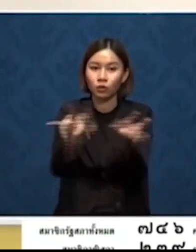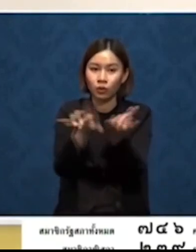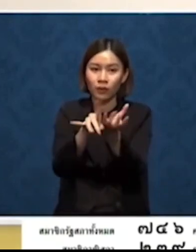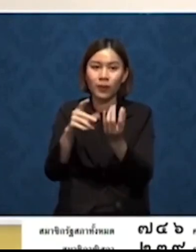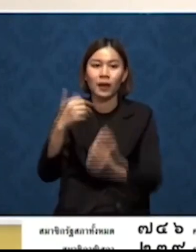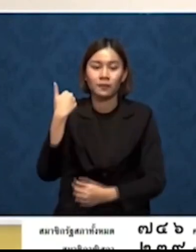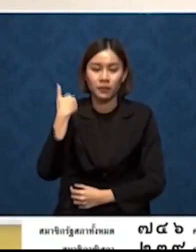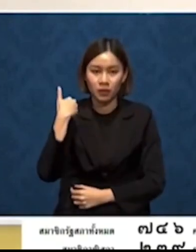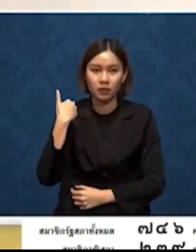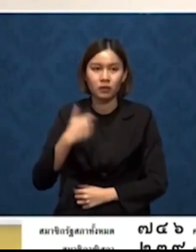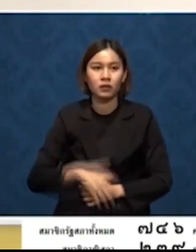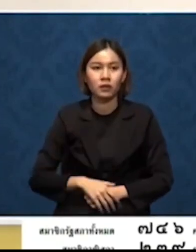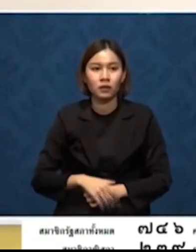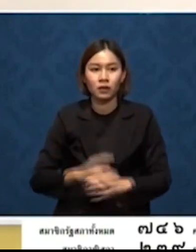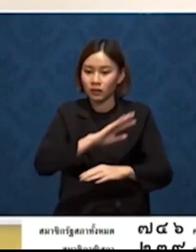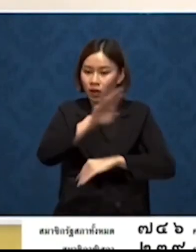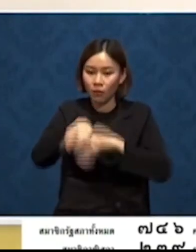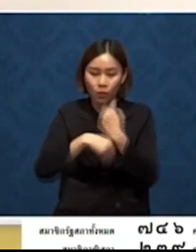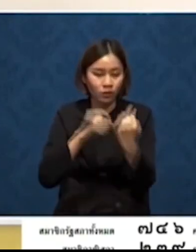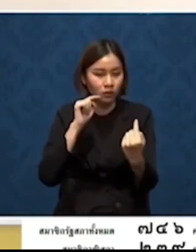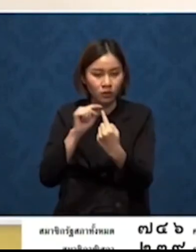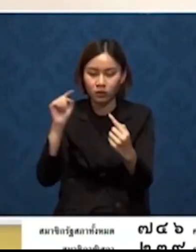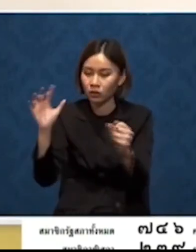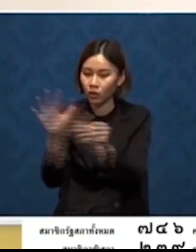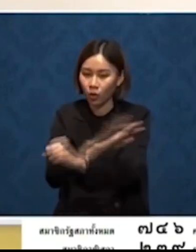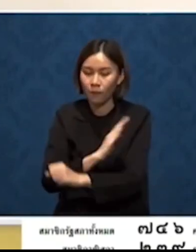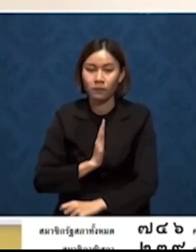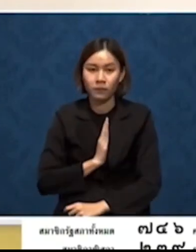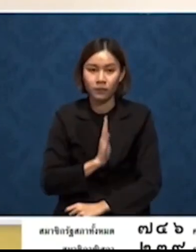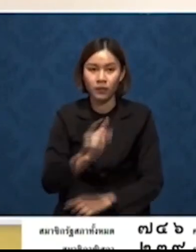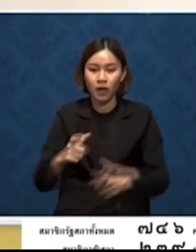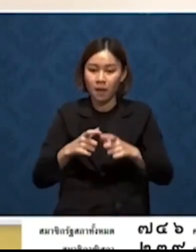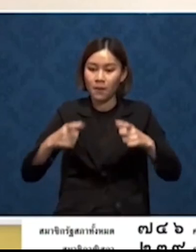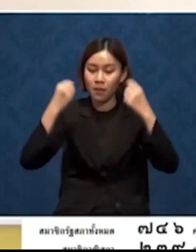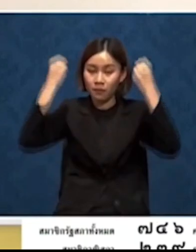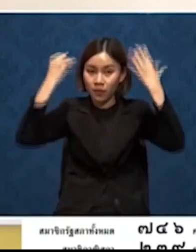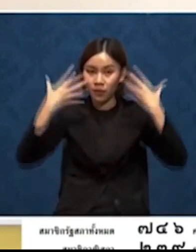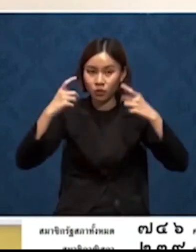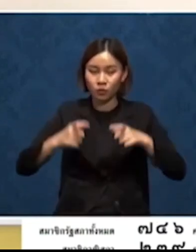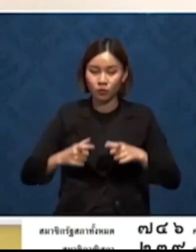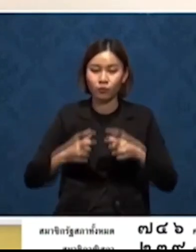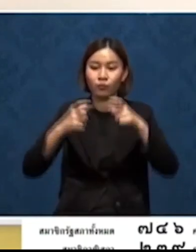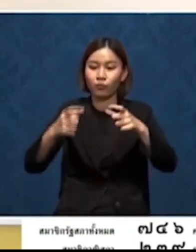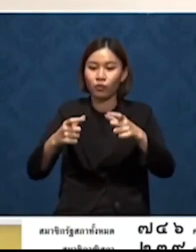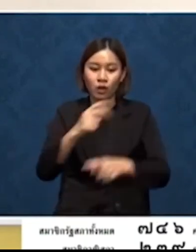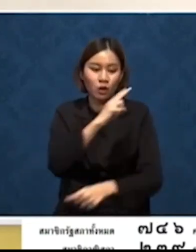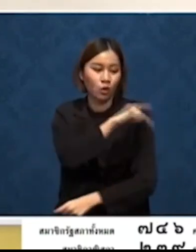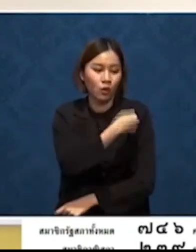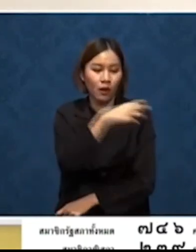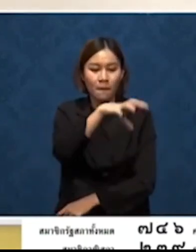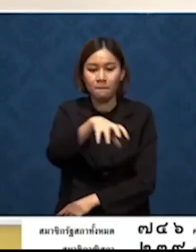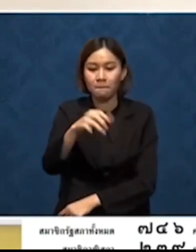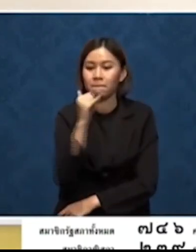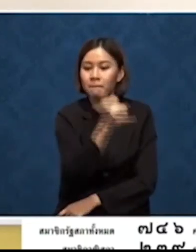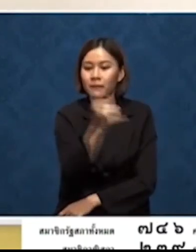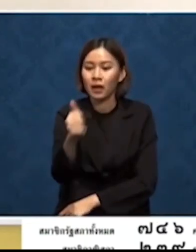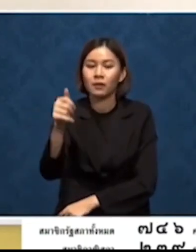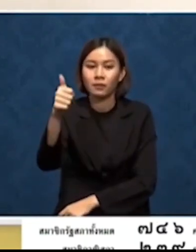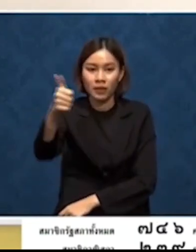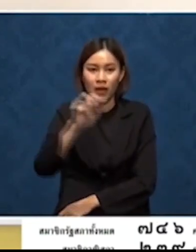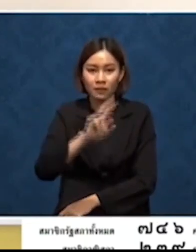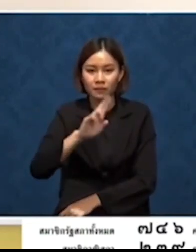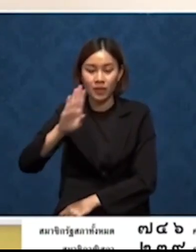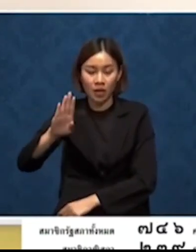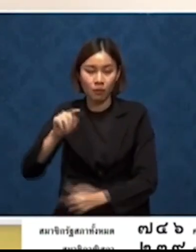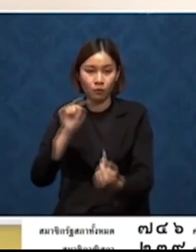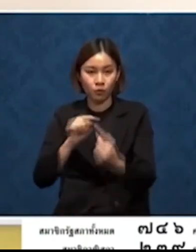ักงเป็ทร integerใช้บัตรประชาชนเข้าไปรกษาในทุที่ภายใ้ระบบที่เราวาง